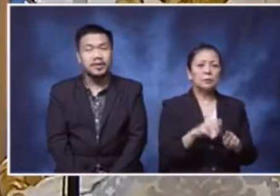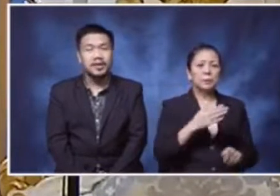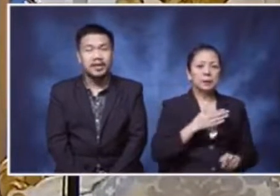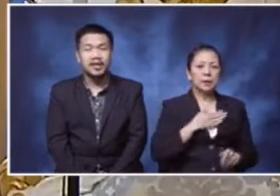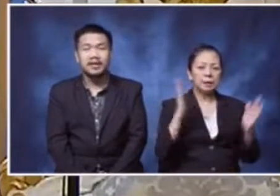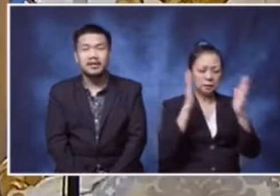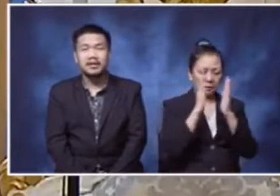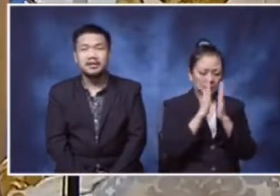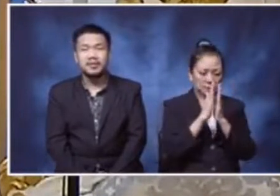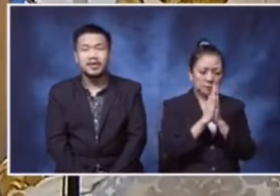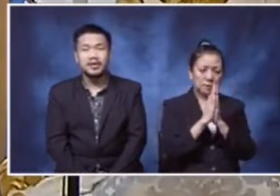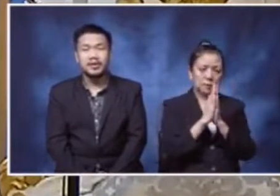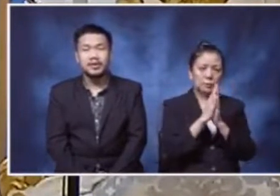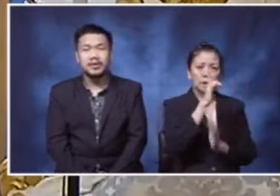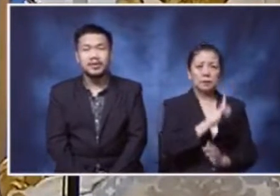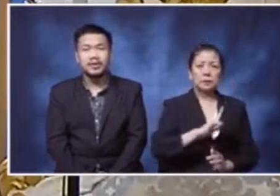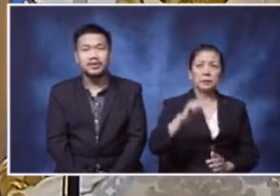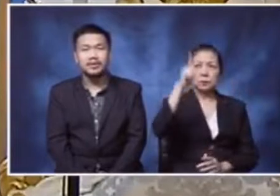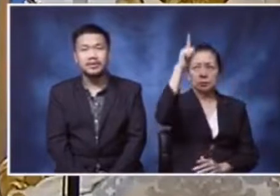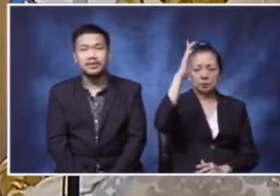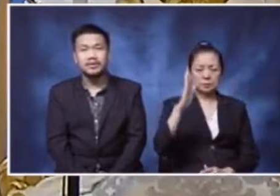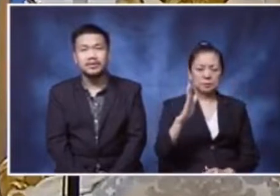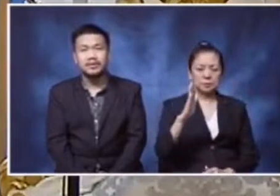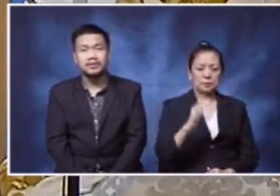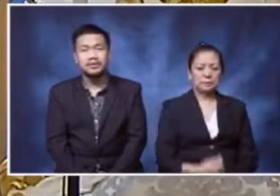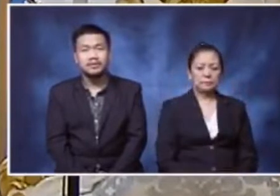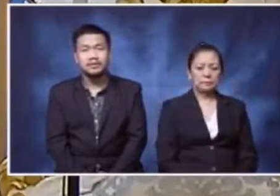ako'y ipanalangin sa Panginoong ating Diyos.